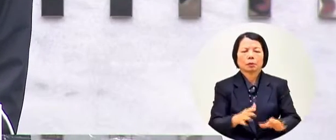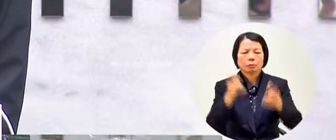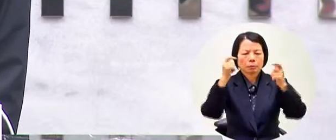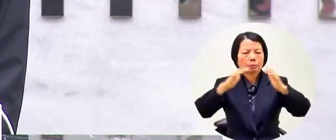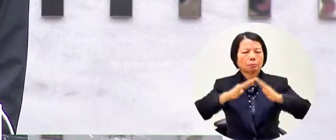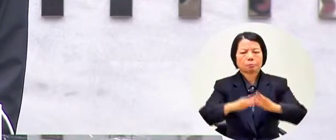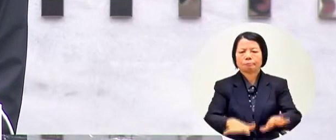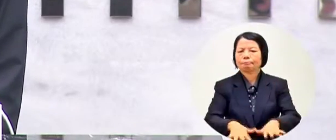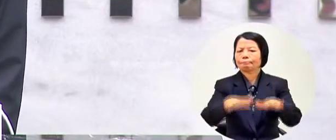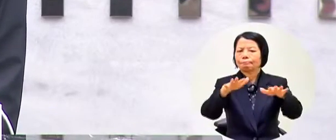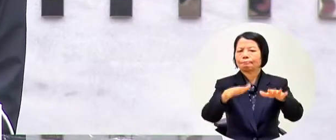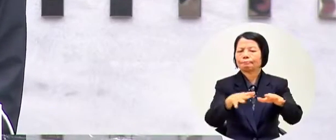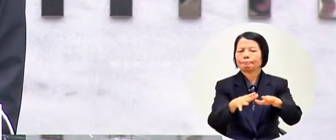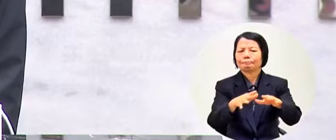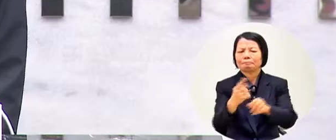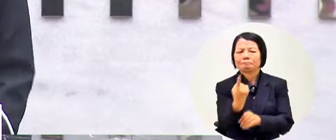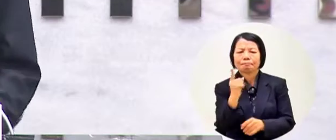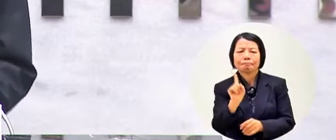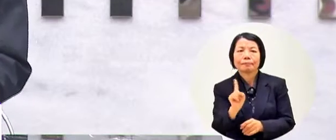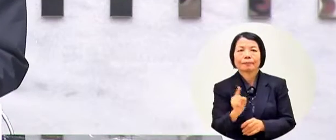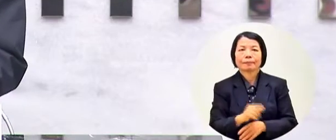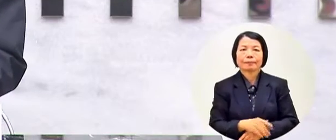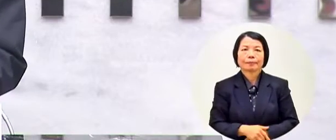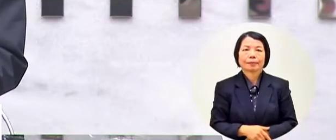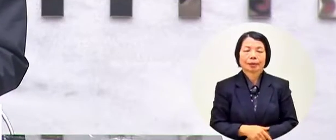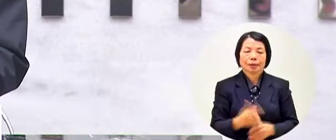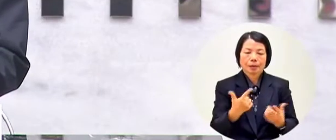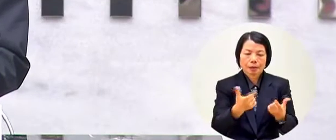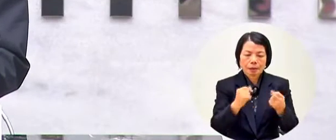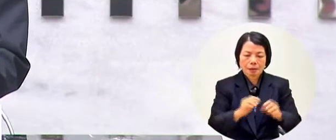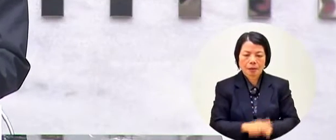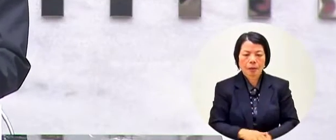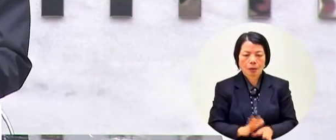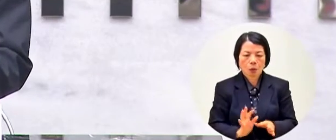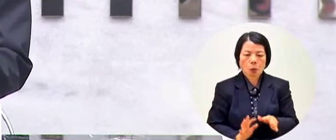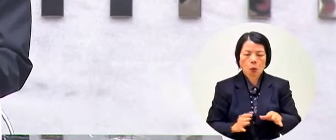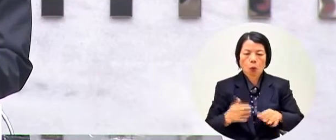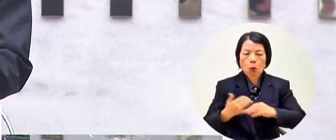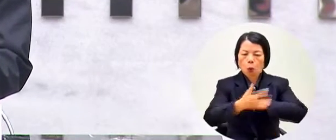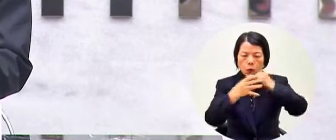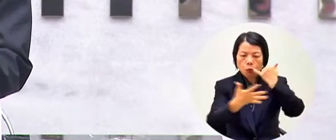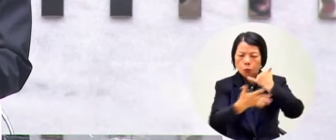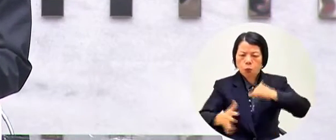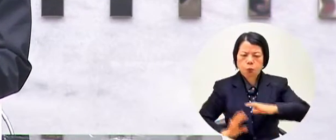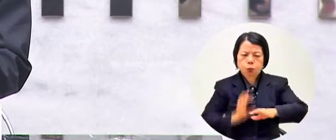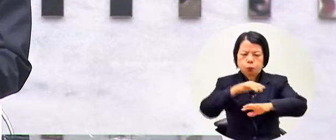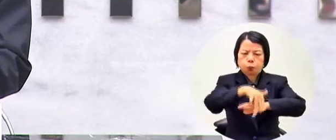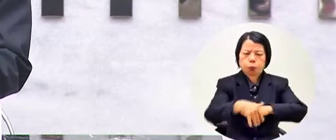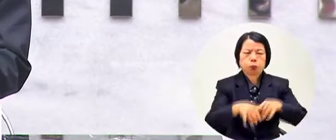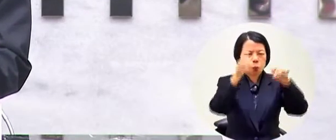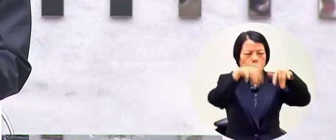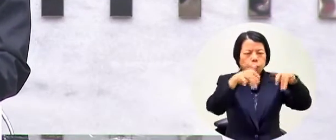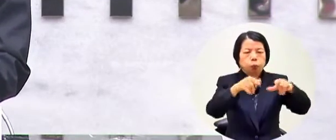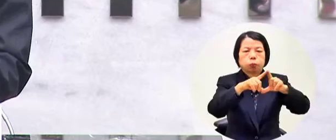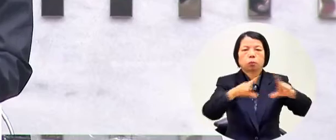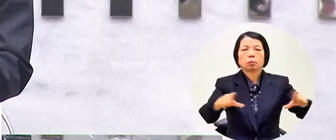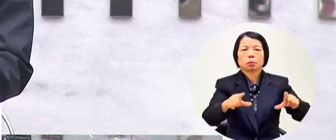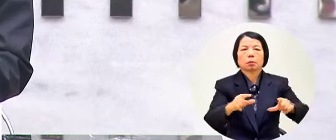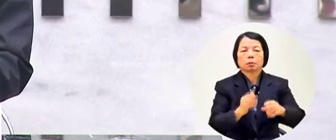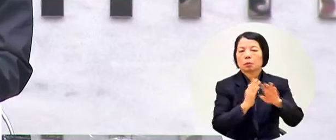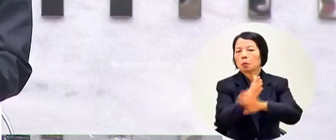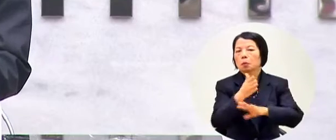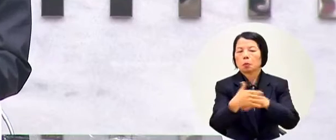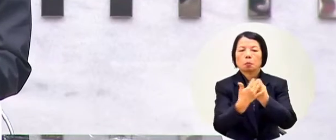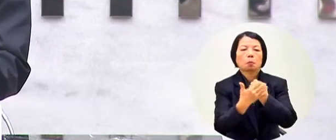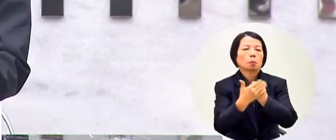主要的因素，包括了潮位高涨、雨势过大等超过的保护